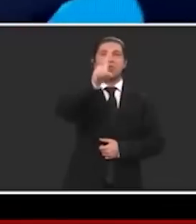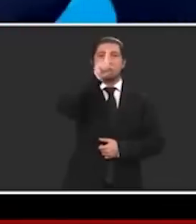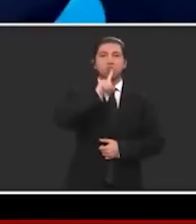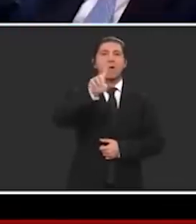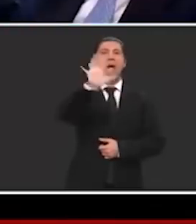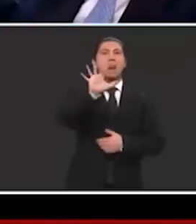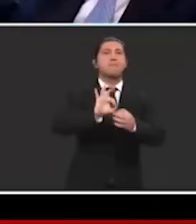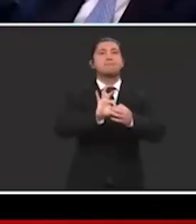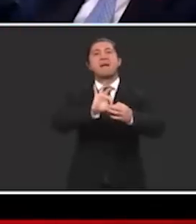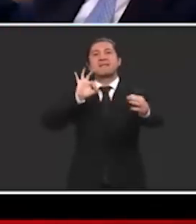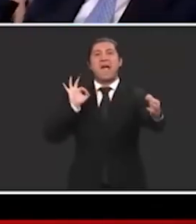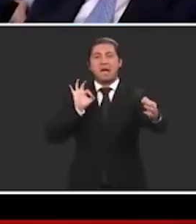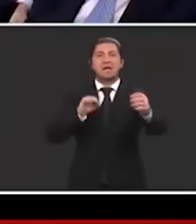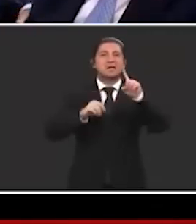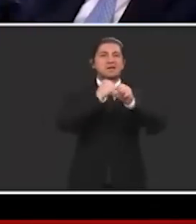80.150 metrelik